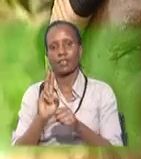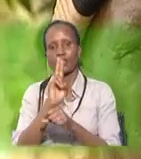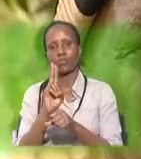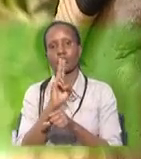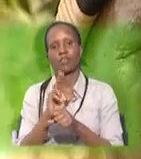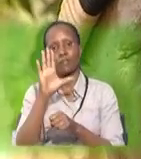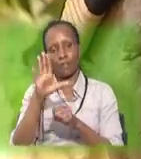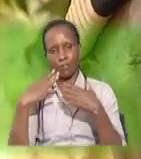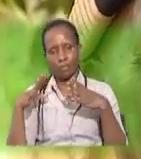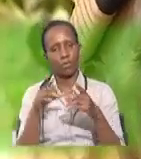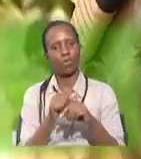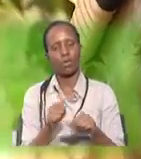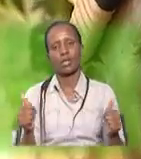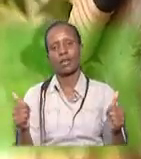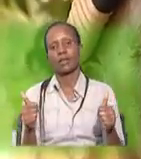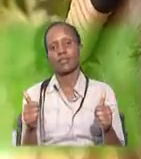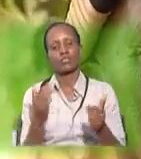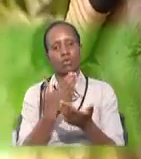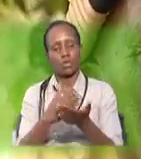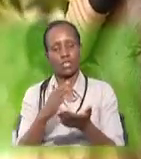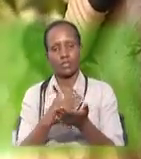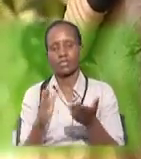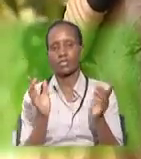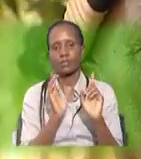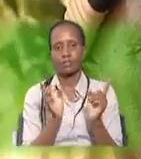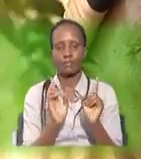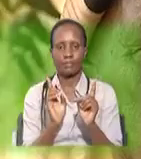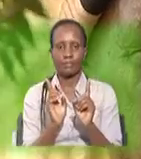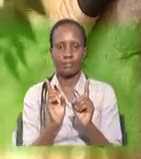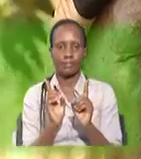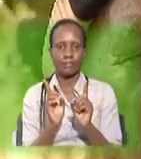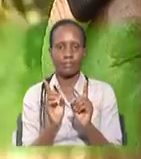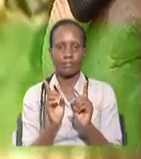5 wanaweza sasa kuuzishwa katika ukulima wa